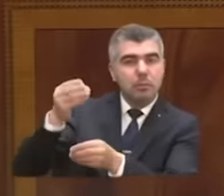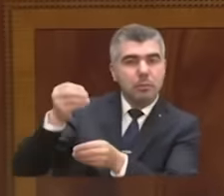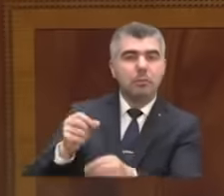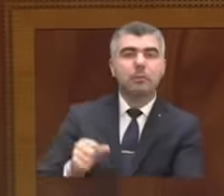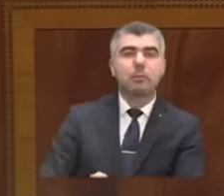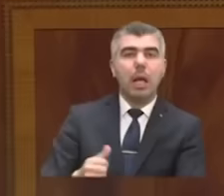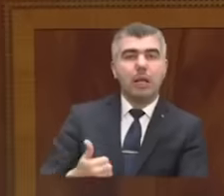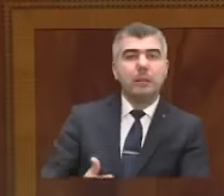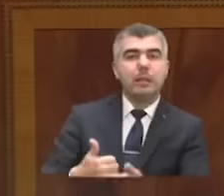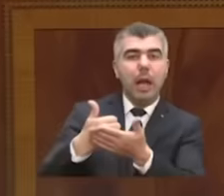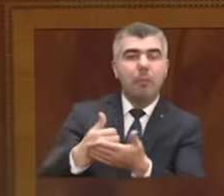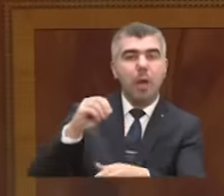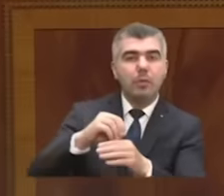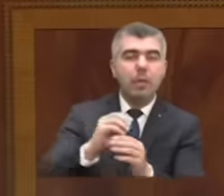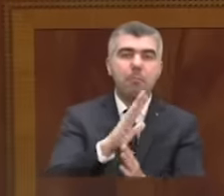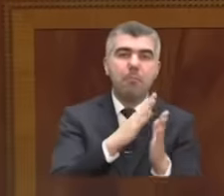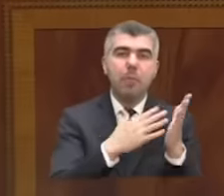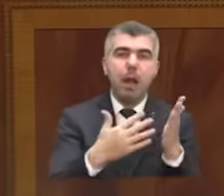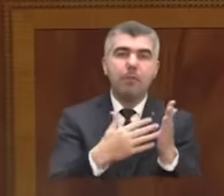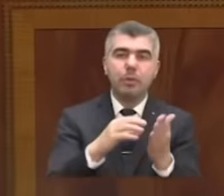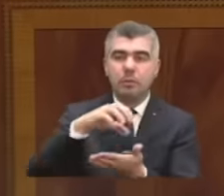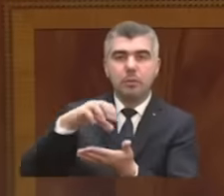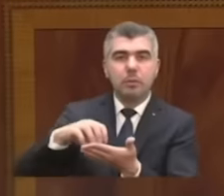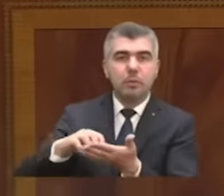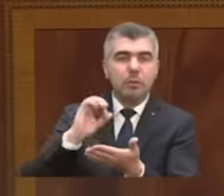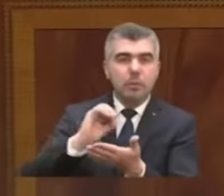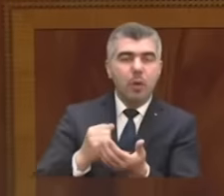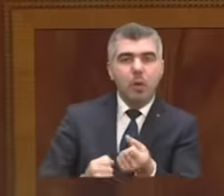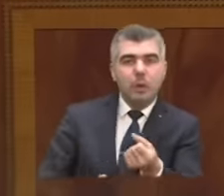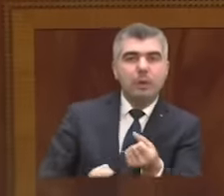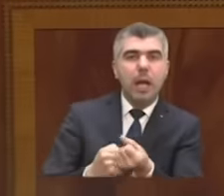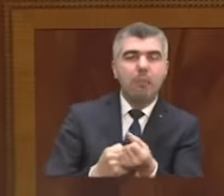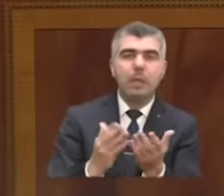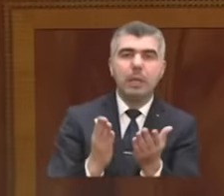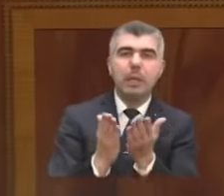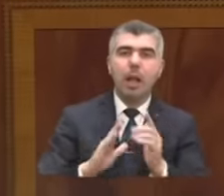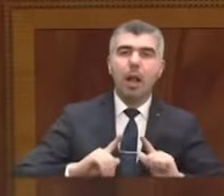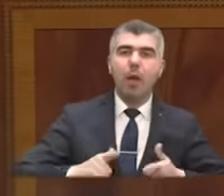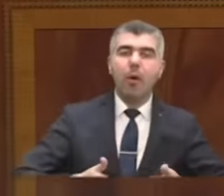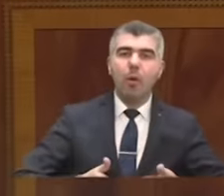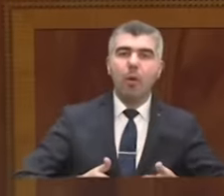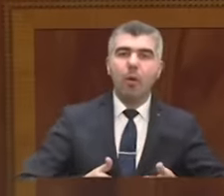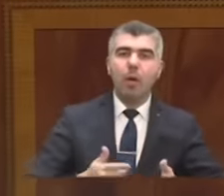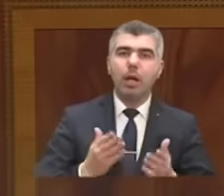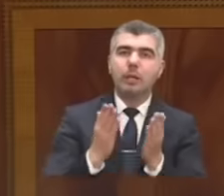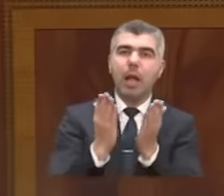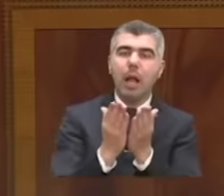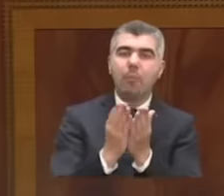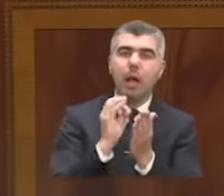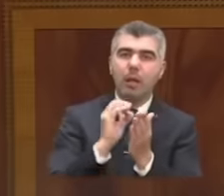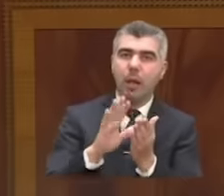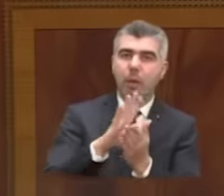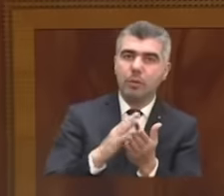عن بعد، علاوة على الدعم التربوي في إطار البرامج المحلية والدعم التربوي الذي يقوم